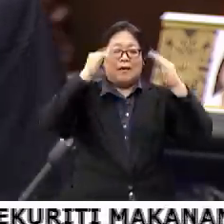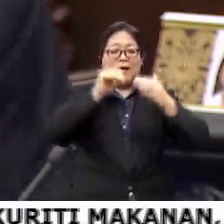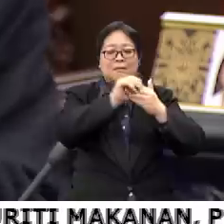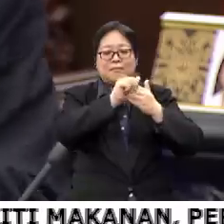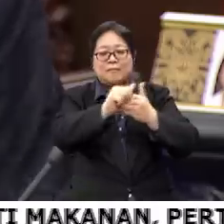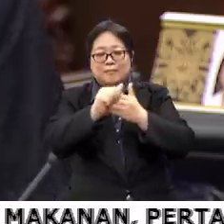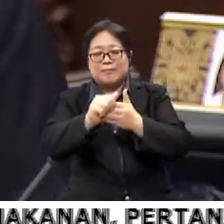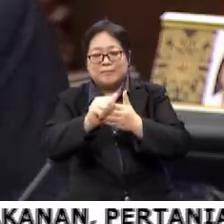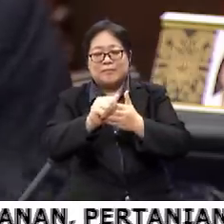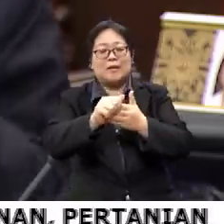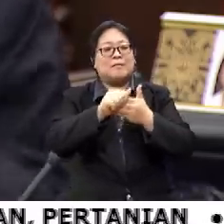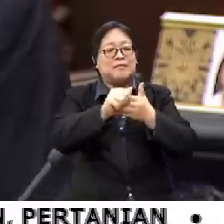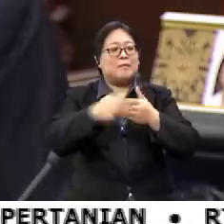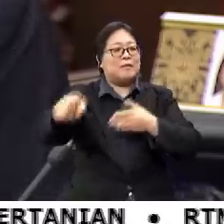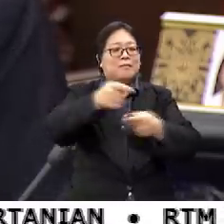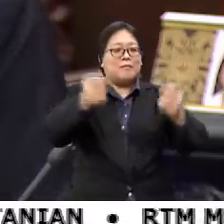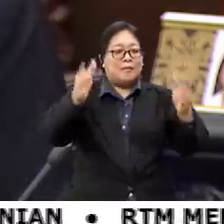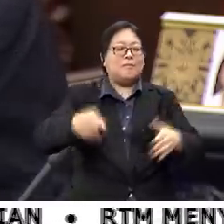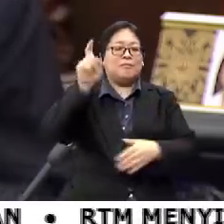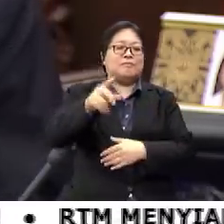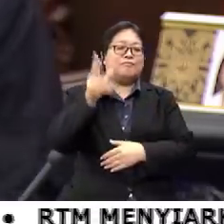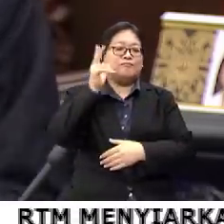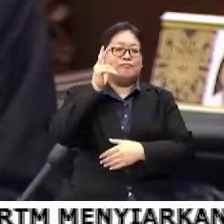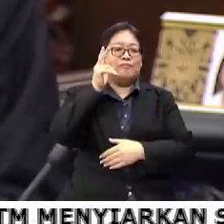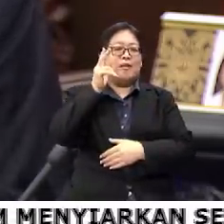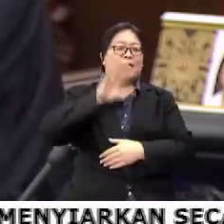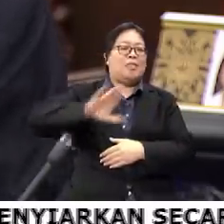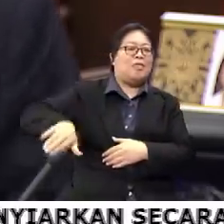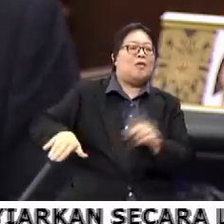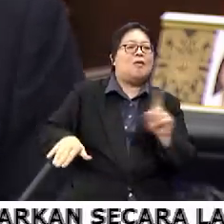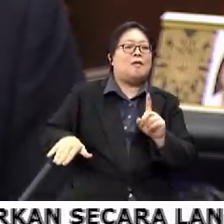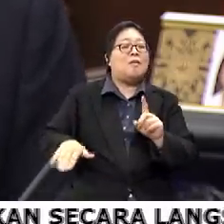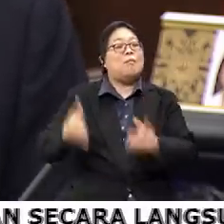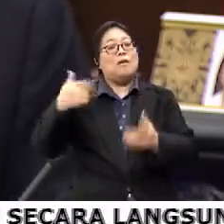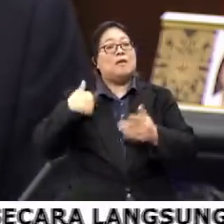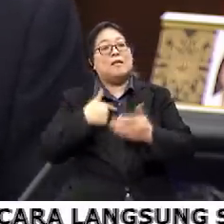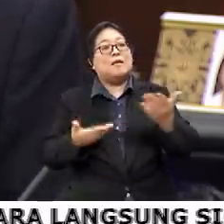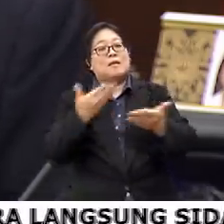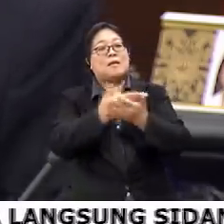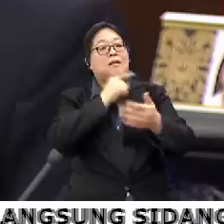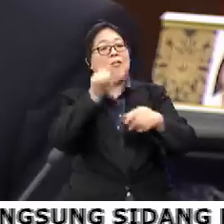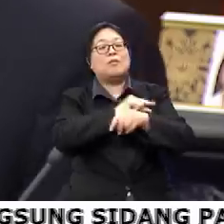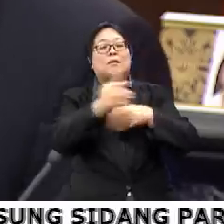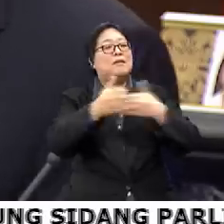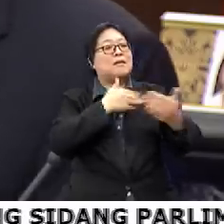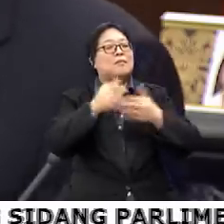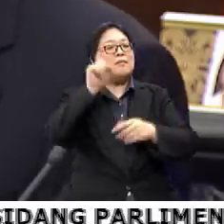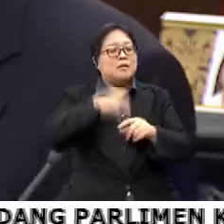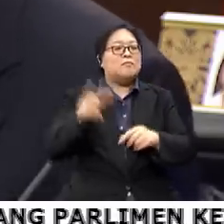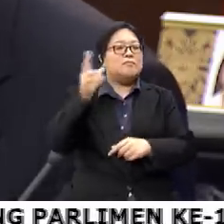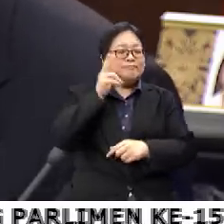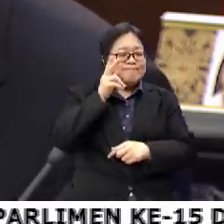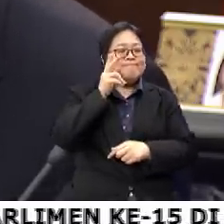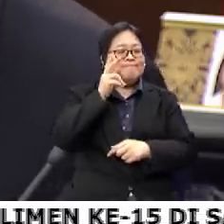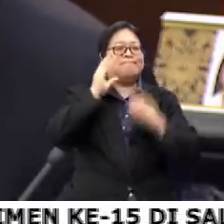pimpinan-pimpinan selaku pemerintah mendengar. Jangan tidak mendengar, mungkin tidak pakai apa yang kita cadangkan, tapi ia harus didengar dengan